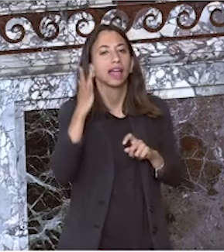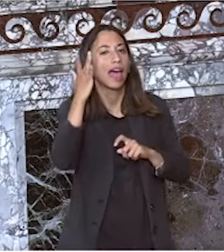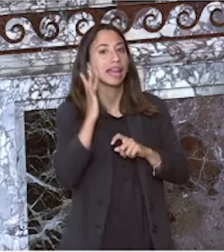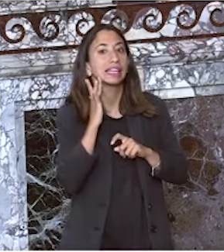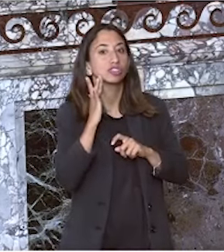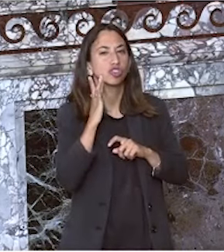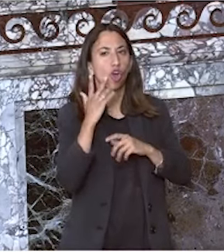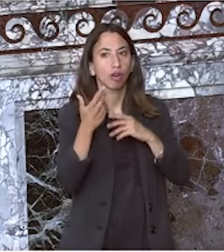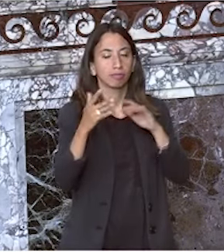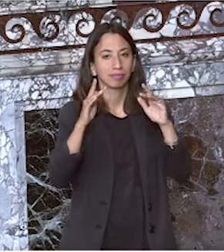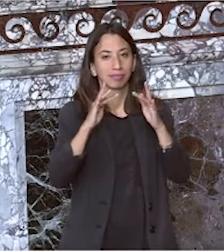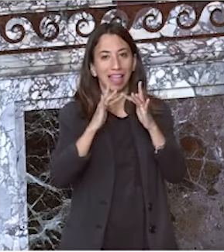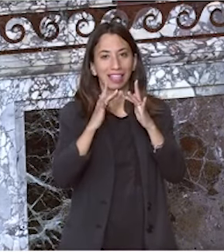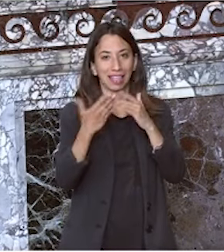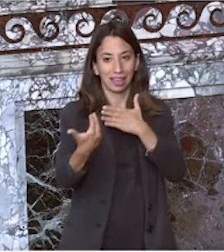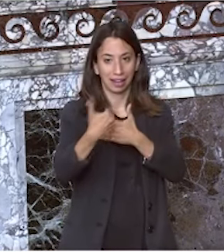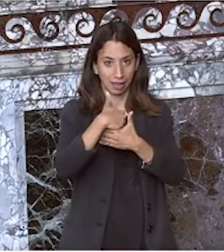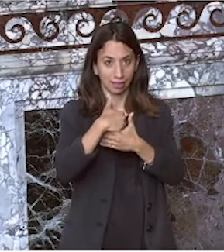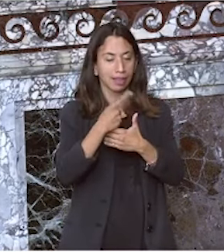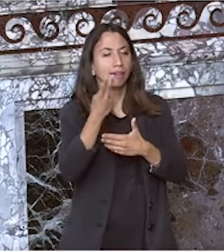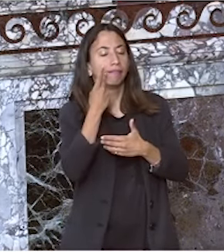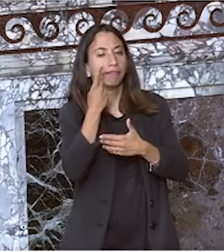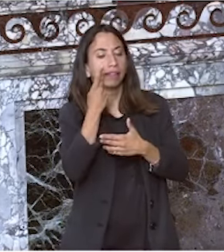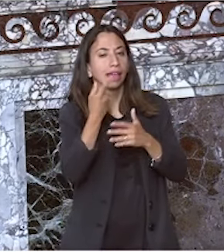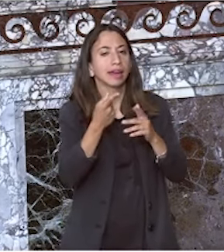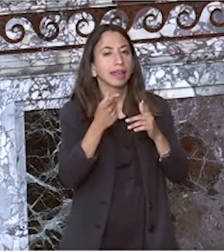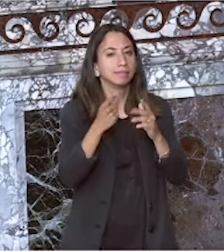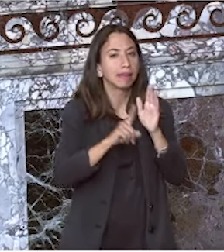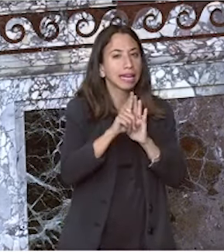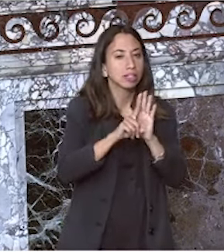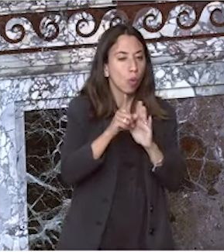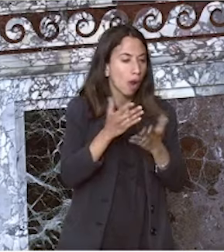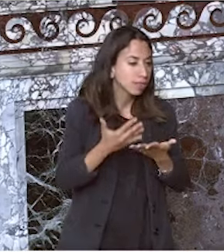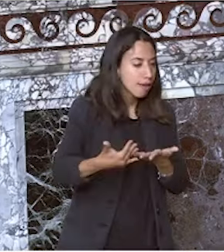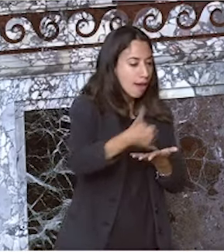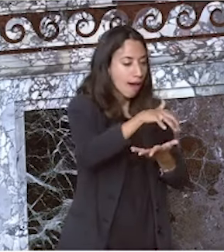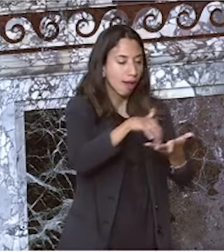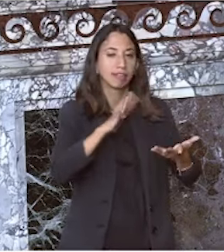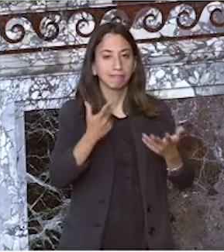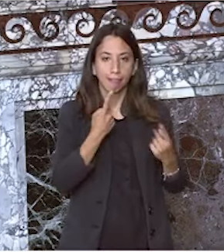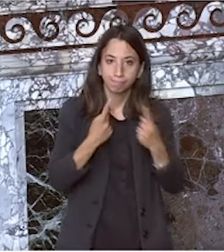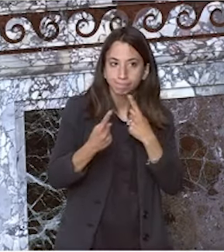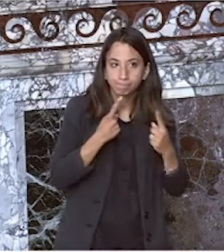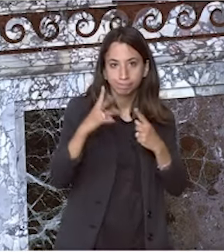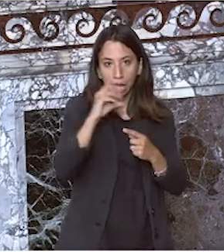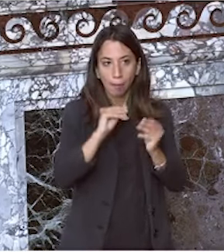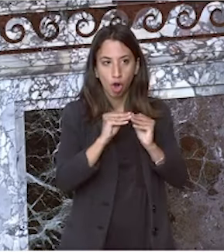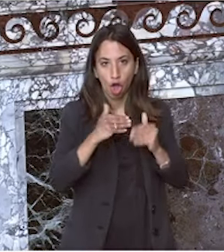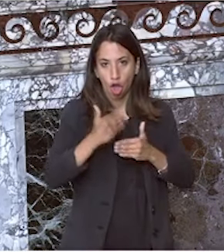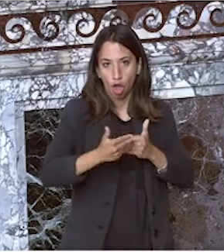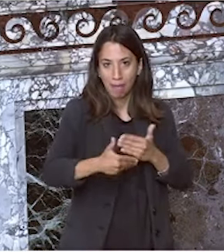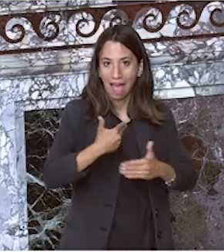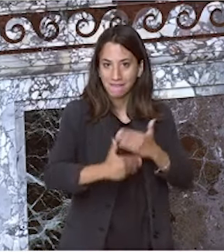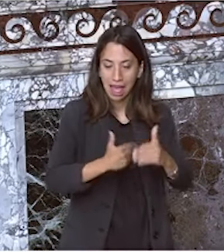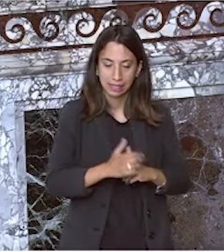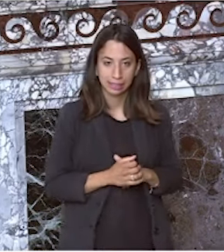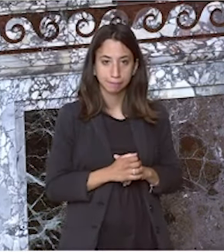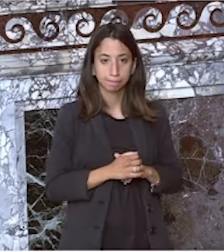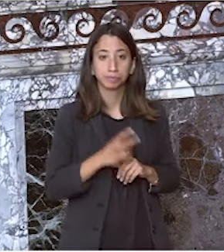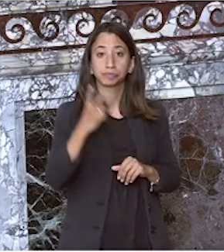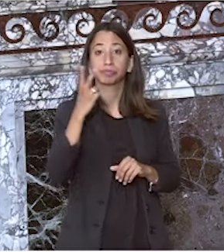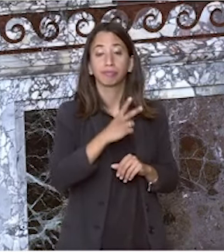cibernetici. I risultati saranno oggetto di dialogo tra intermediari e supervisioni. Nel nostro Paese, la Banca